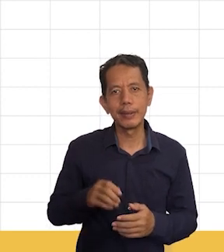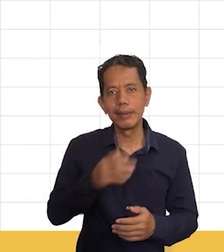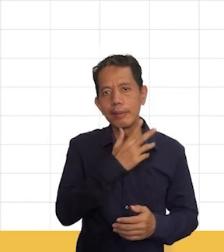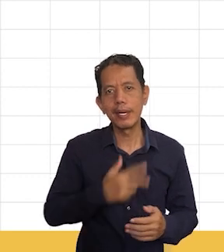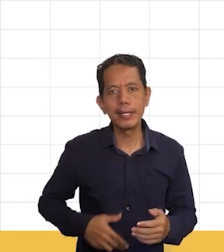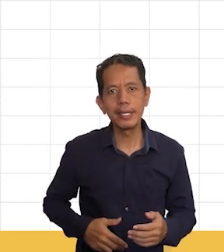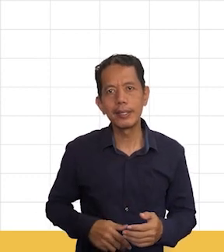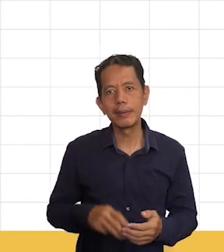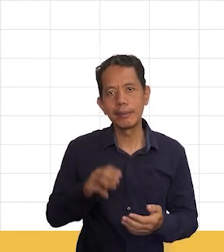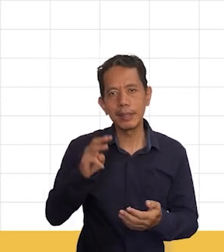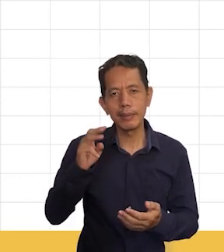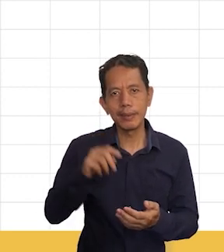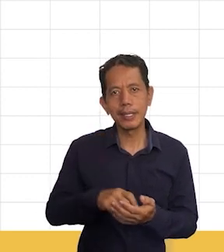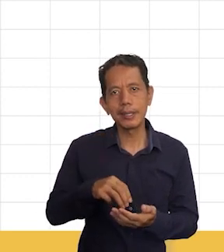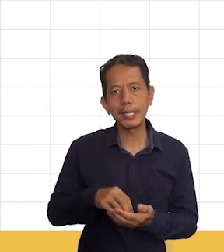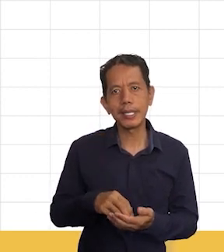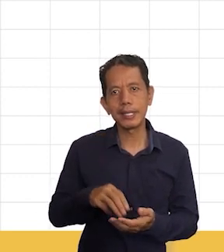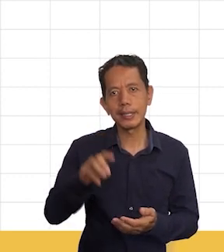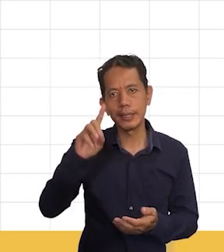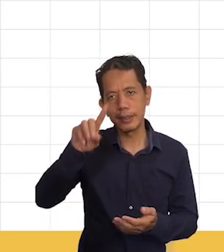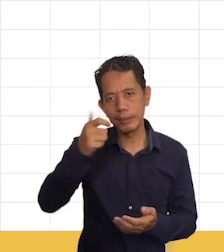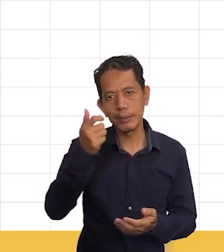valid bermaterai 10.000,